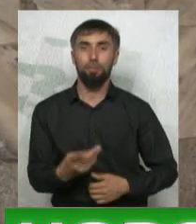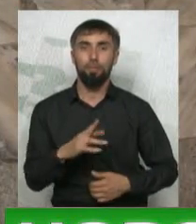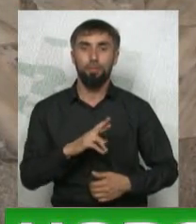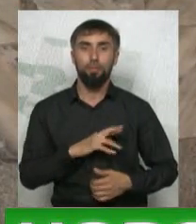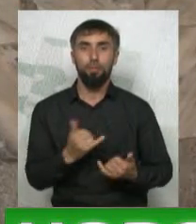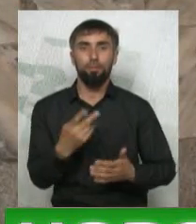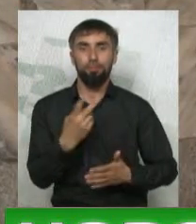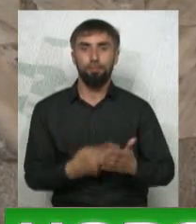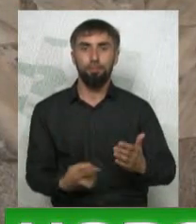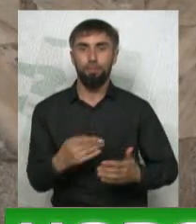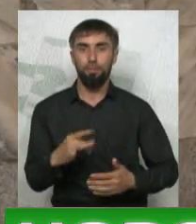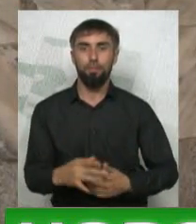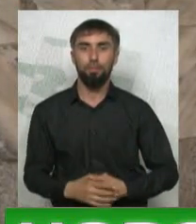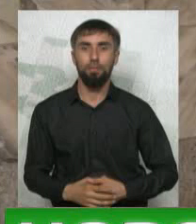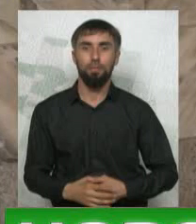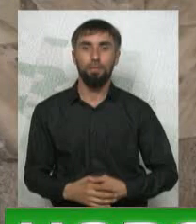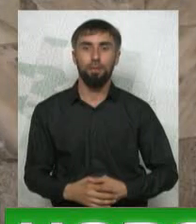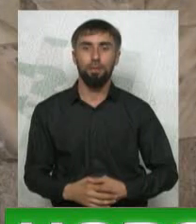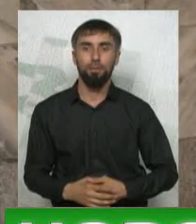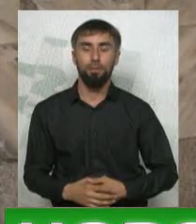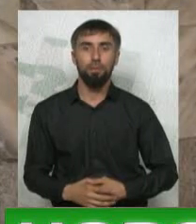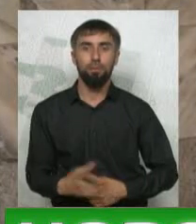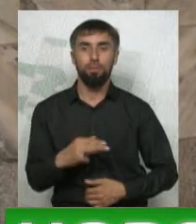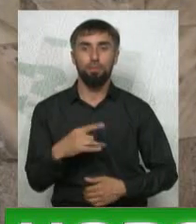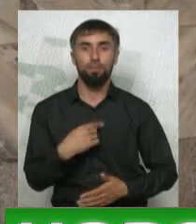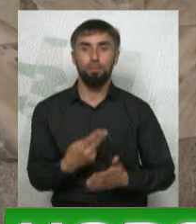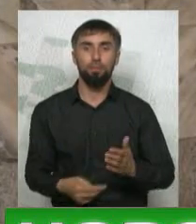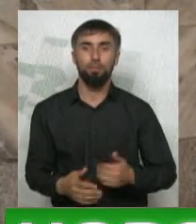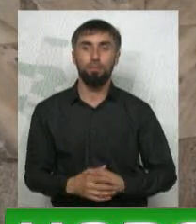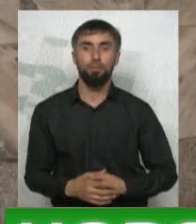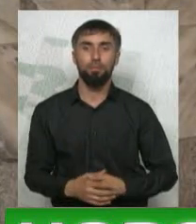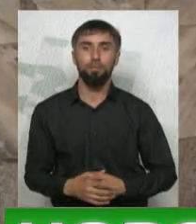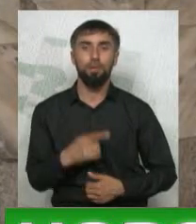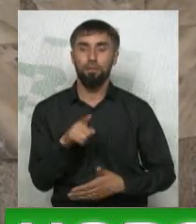сейчас проиграл первый тур. Первый тур я проиграл.